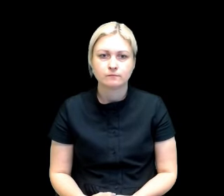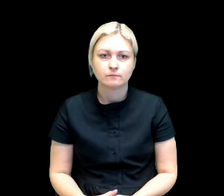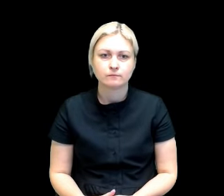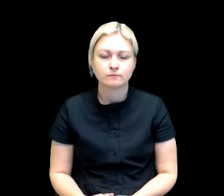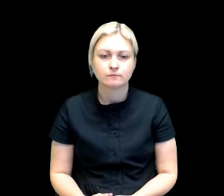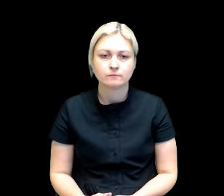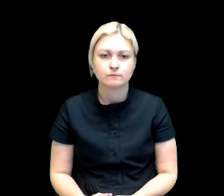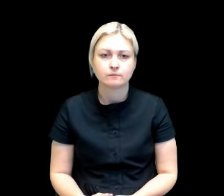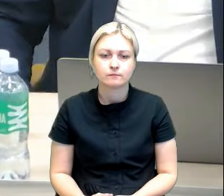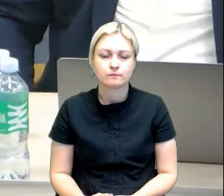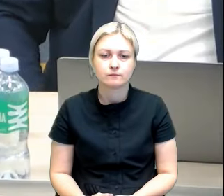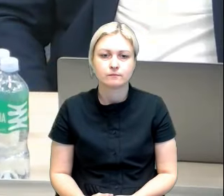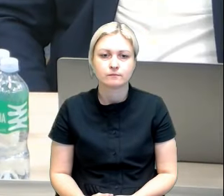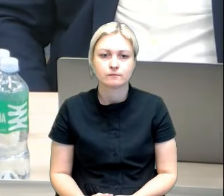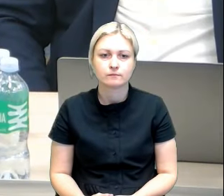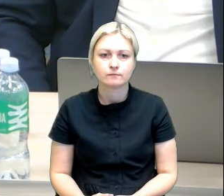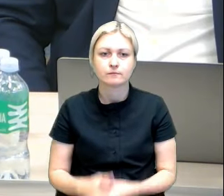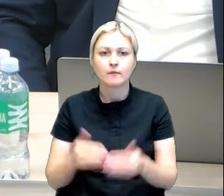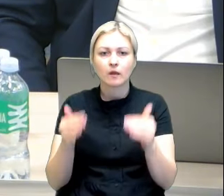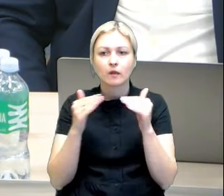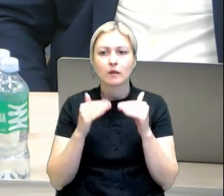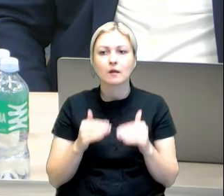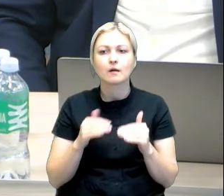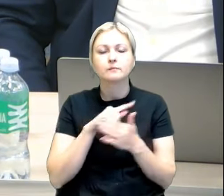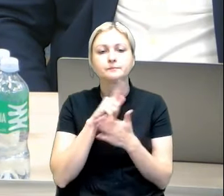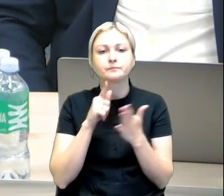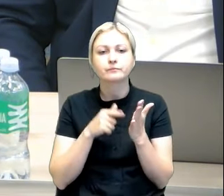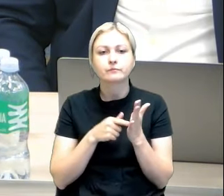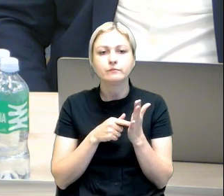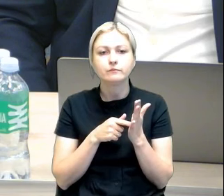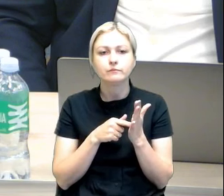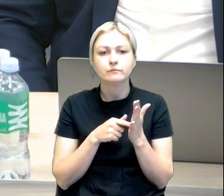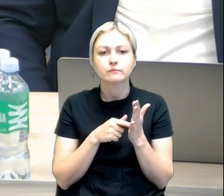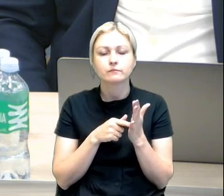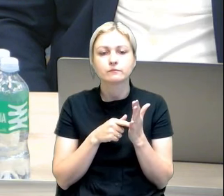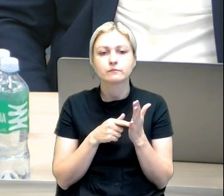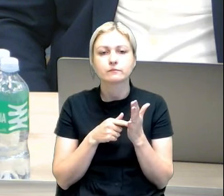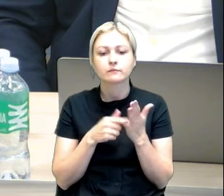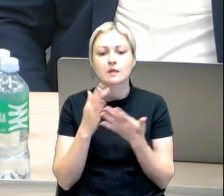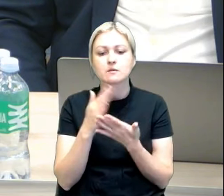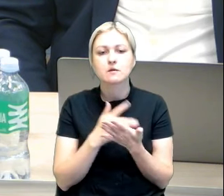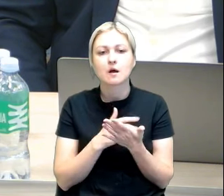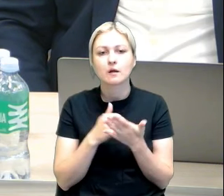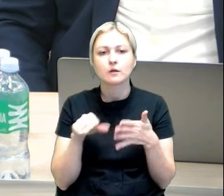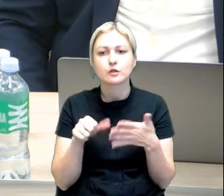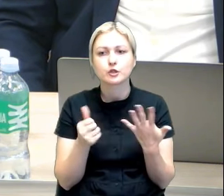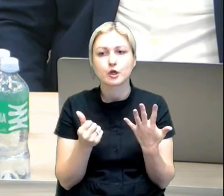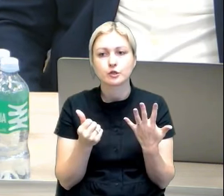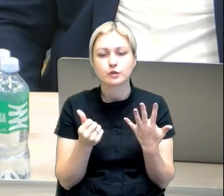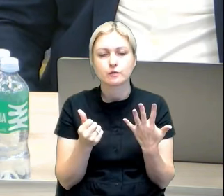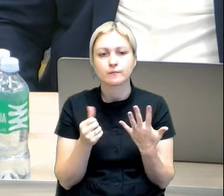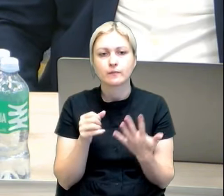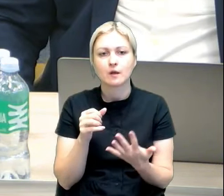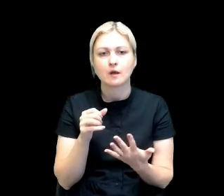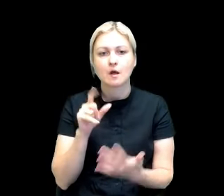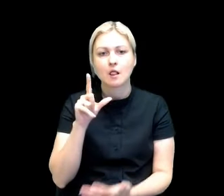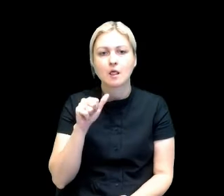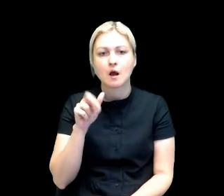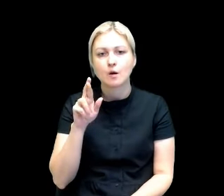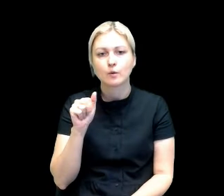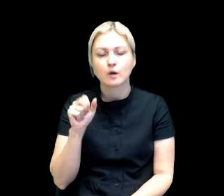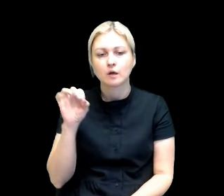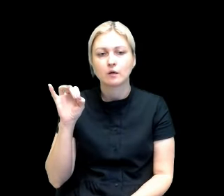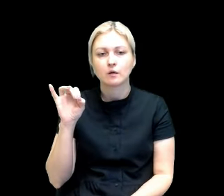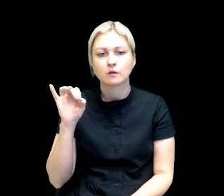taip mere sekantis klausimas yra iš sąrašo šeši adresuotas jums užduos laura šaltytė vaisauskė prašau